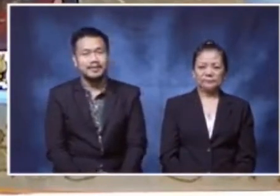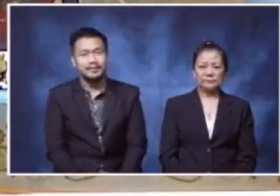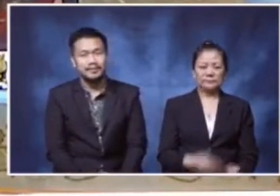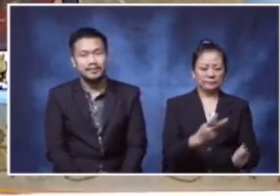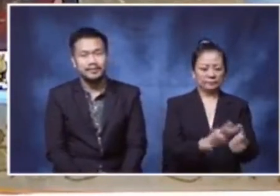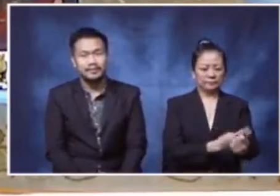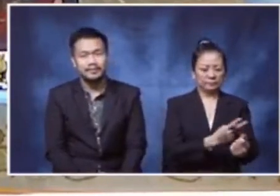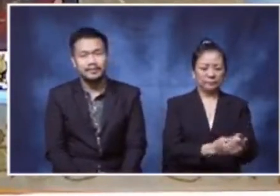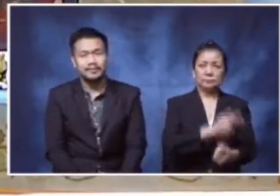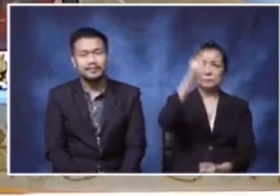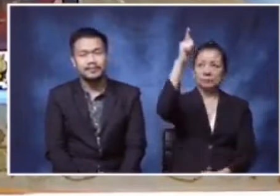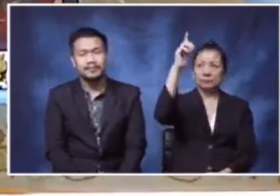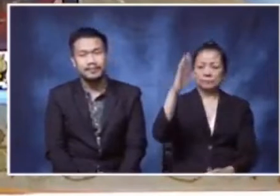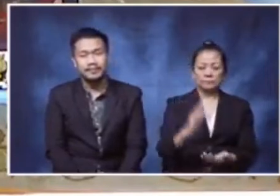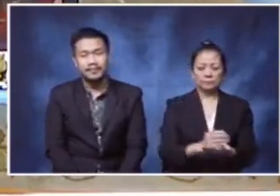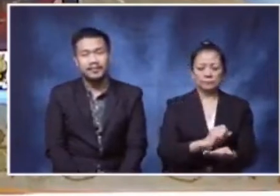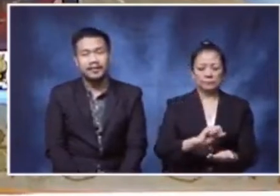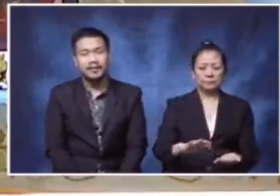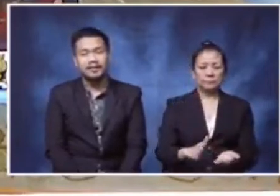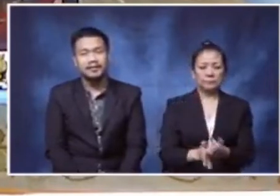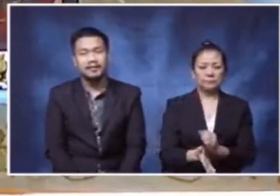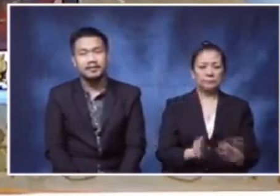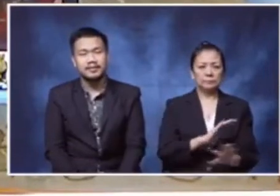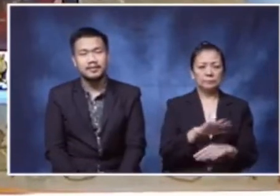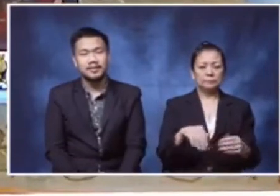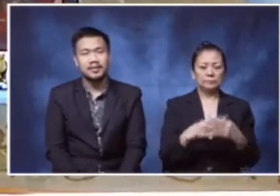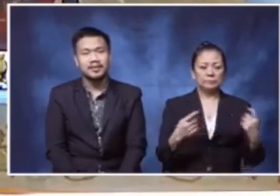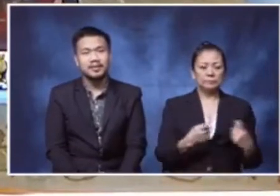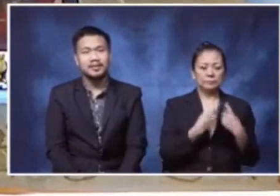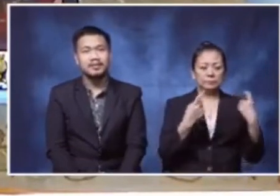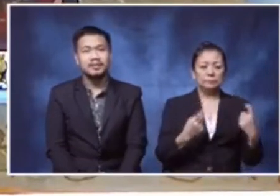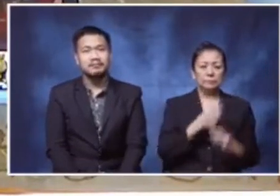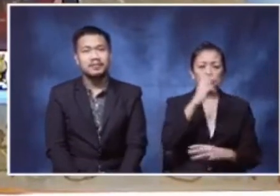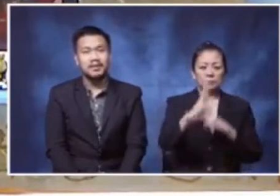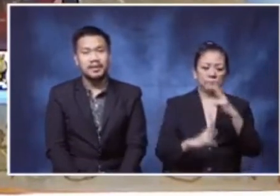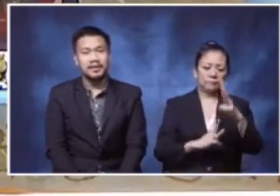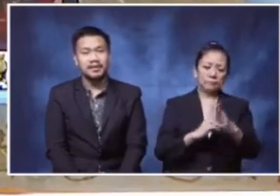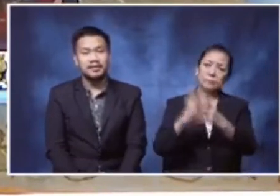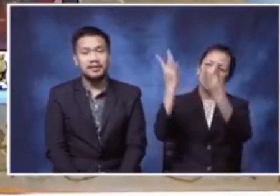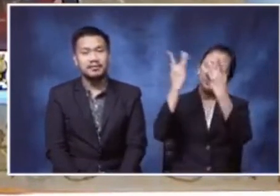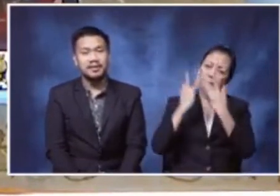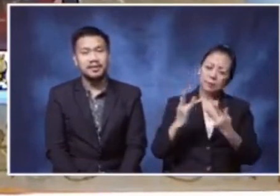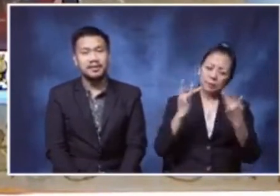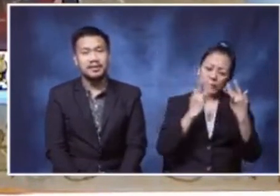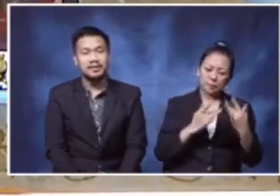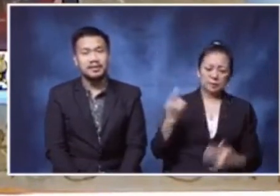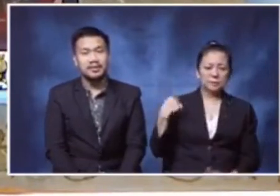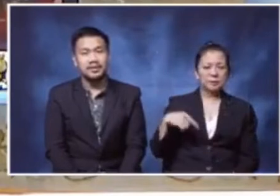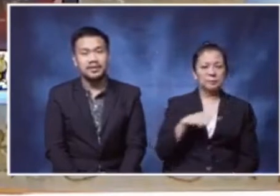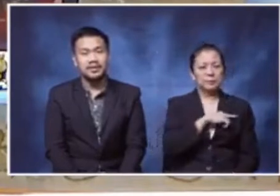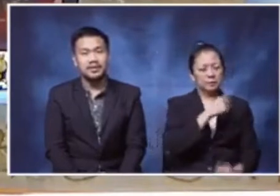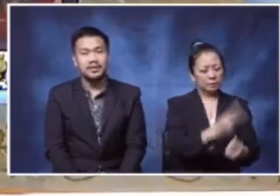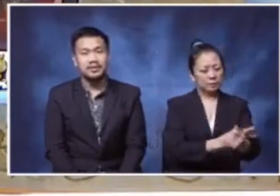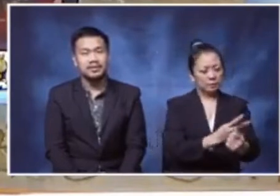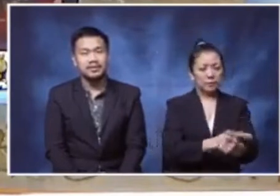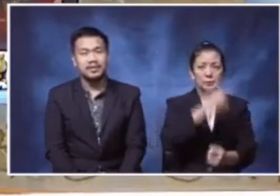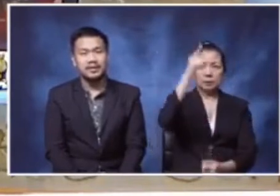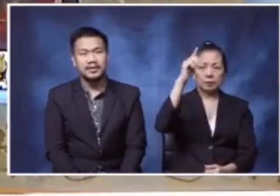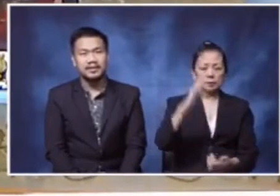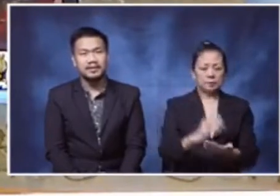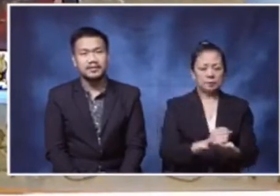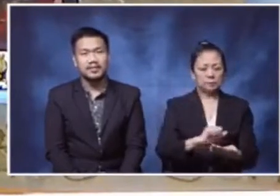Kordero ng Diyos na nag-aalis ng mga kasalanan ng sanlibutan, maawa ka sa amin. Kordero ng Diyos